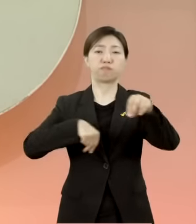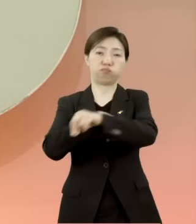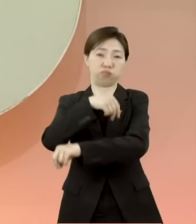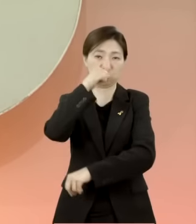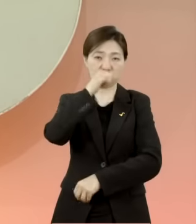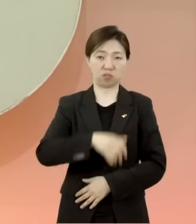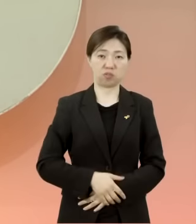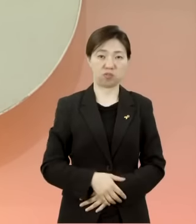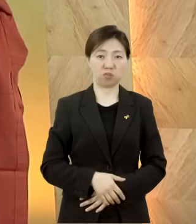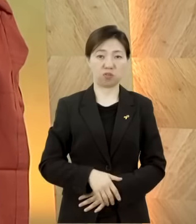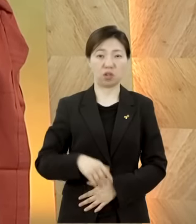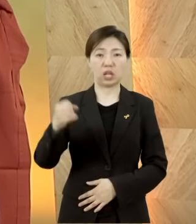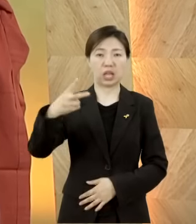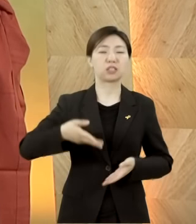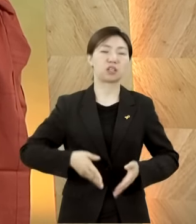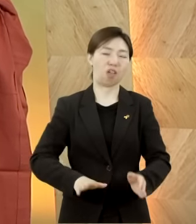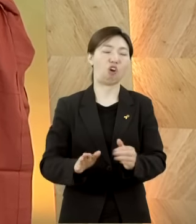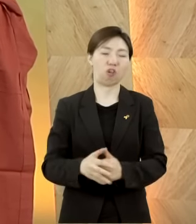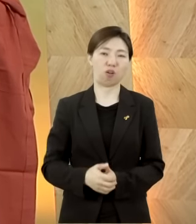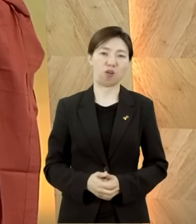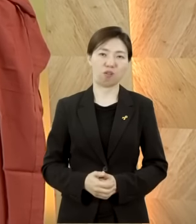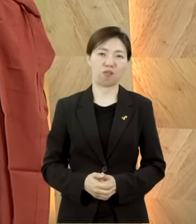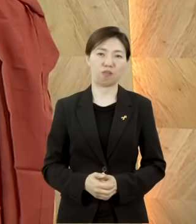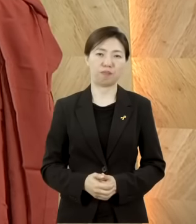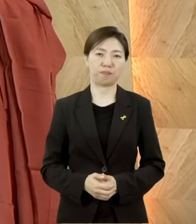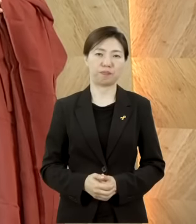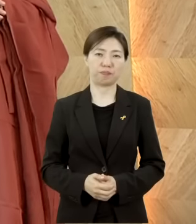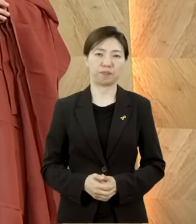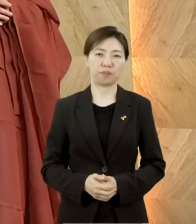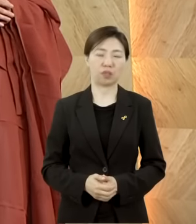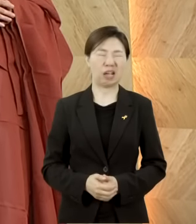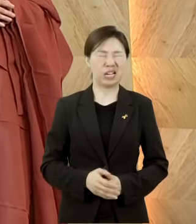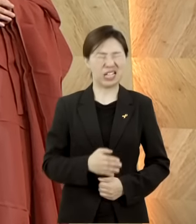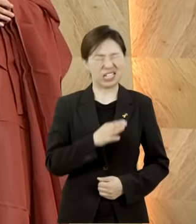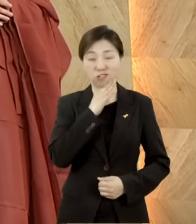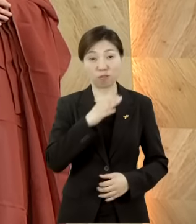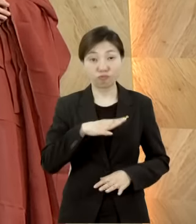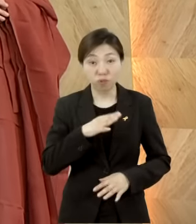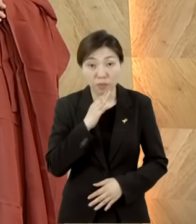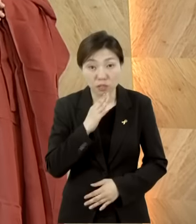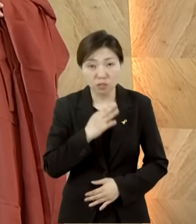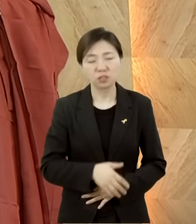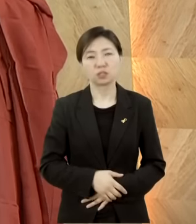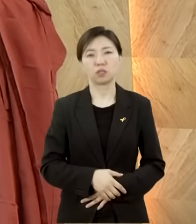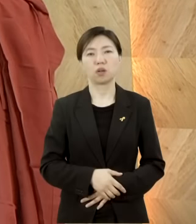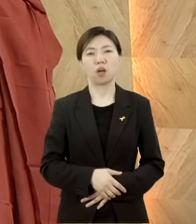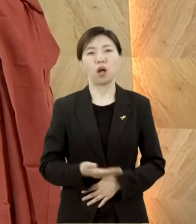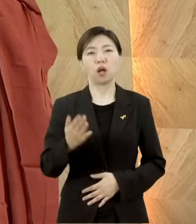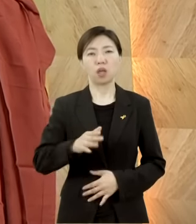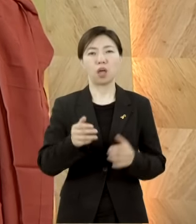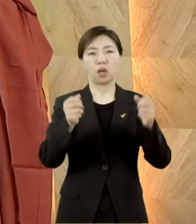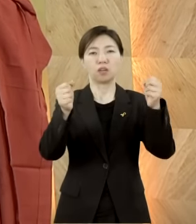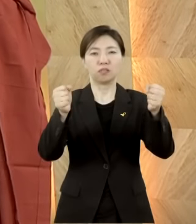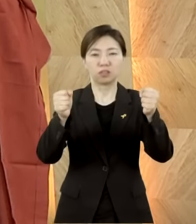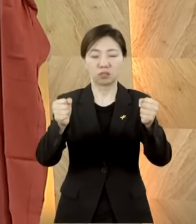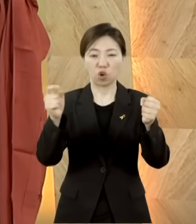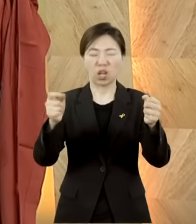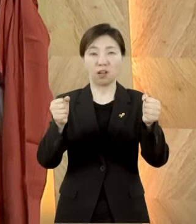거예요 몸 바꾸는 거죠 뭐 다음생 더 좋은 몸으로 와야죠 아 얼마나